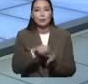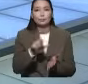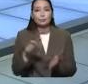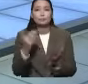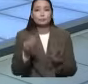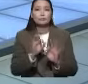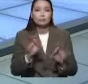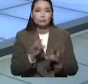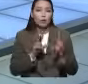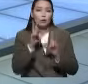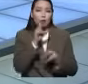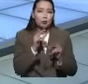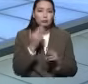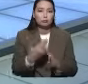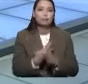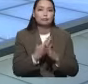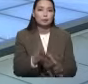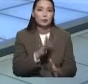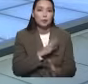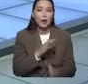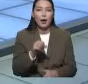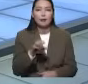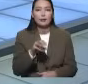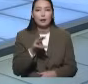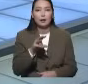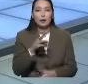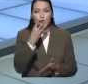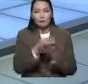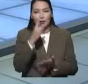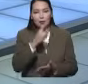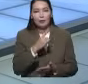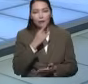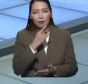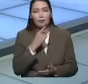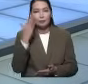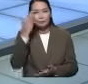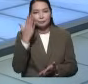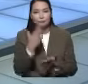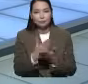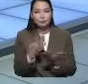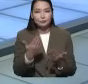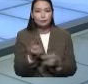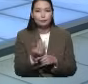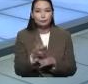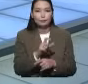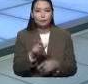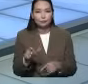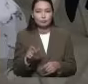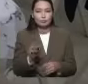оятып, қол ұшын созды. Осылайша атамекенін аңсап келіп, қатарымызға қосылған қандастарымыздың қатары тағы бір азаматпен